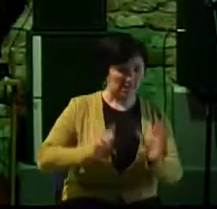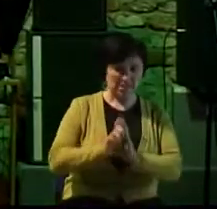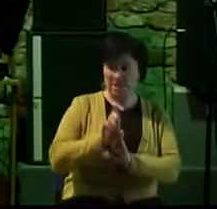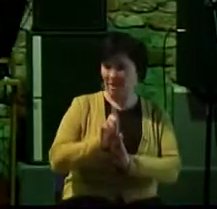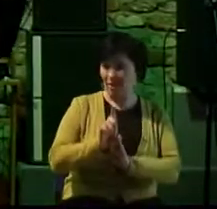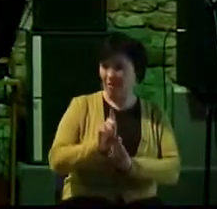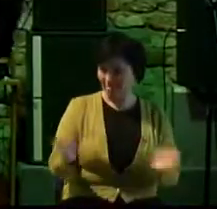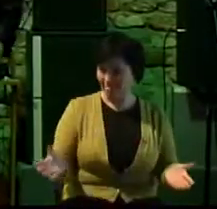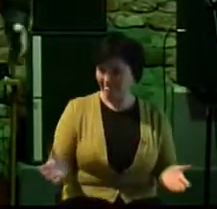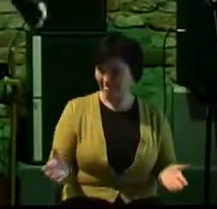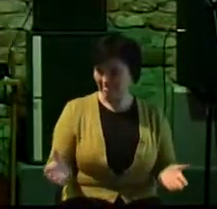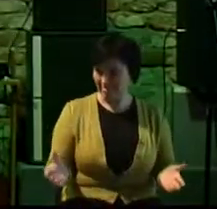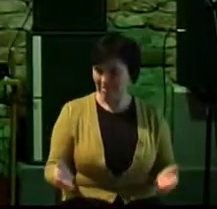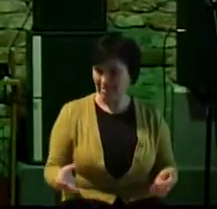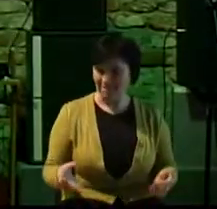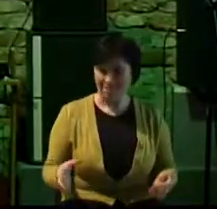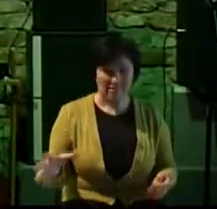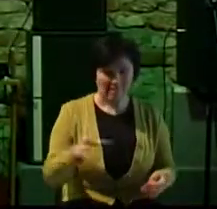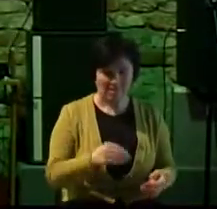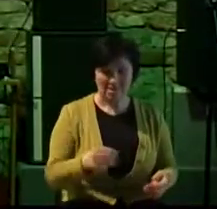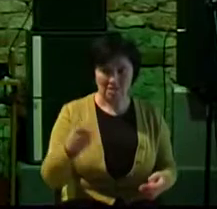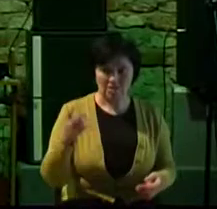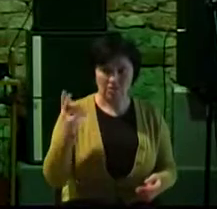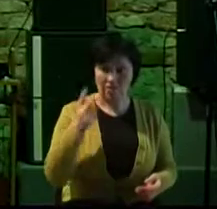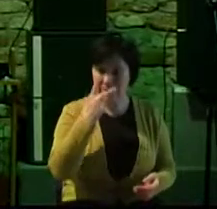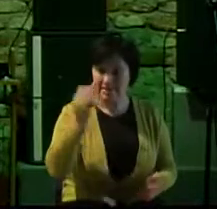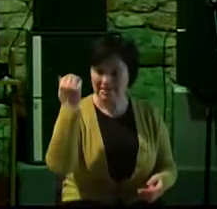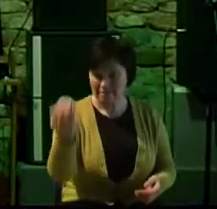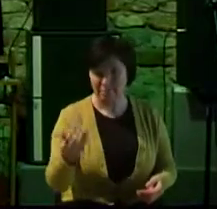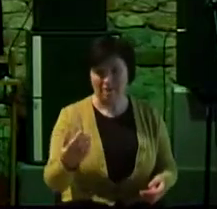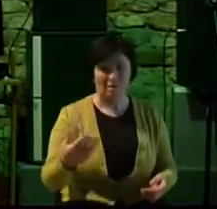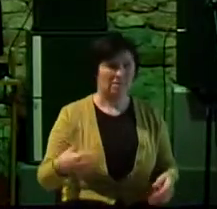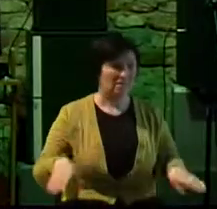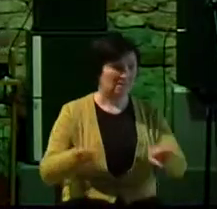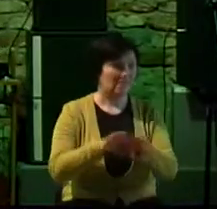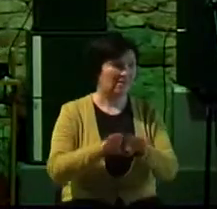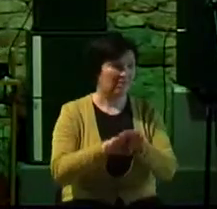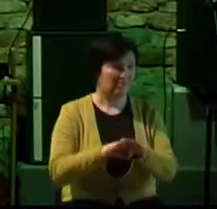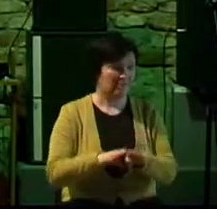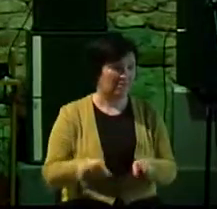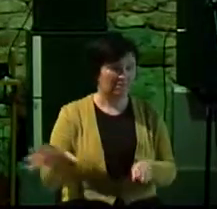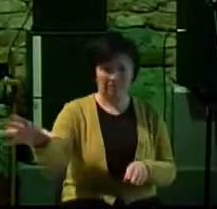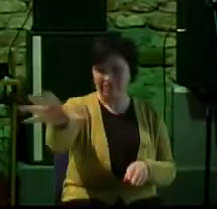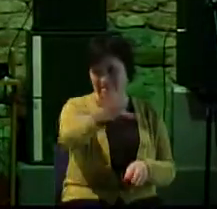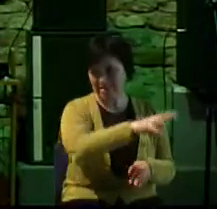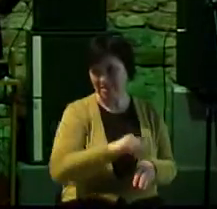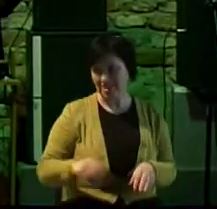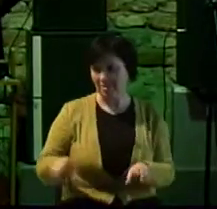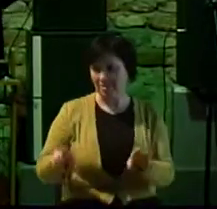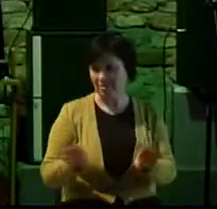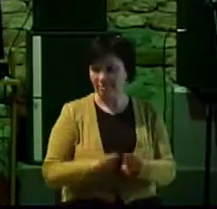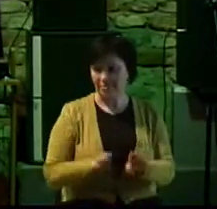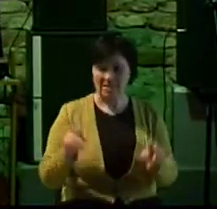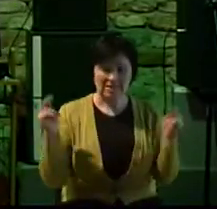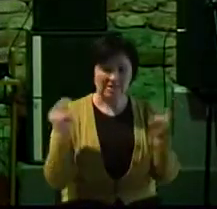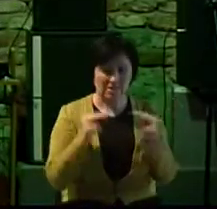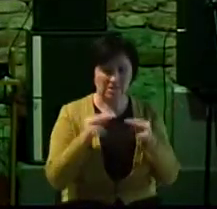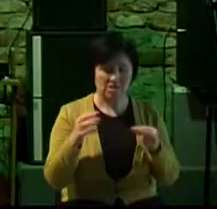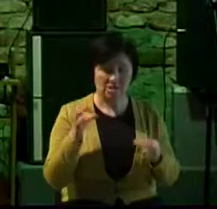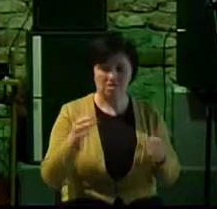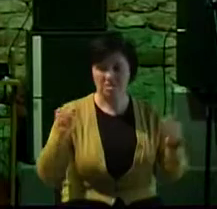о том, что наша жизнь, наши поступки и наши дела, они либо свидетельствуют